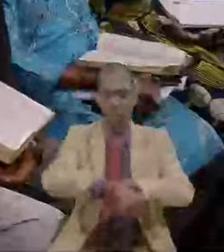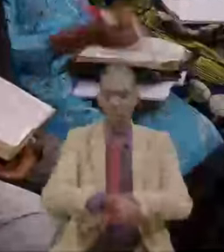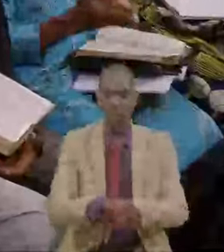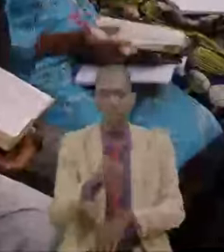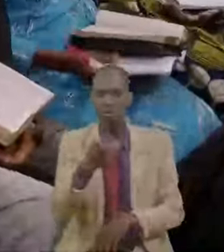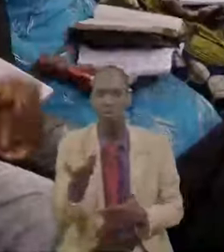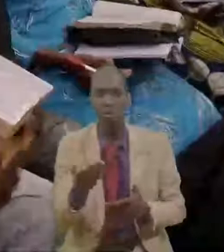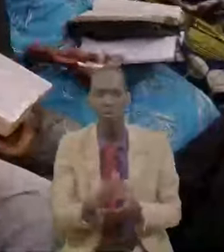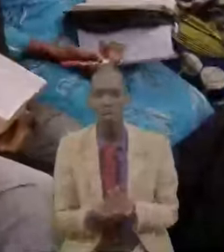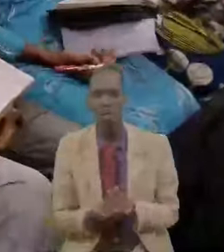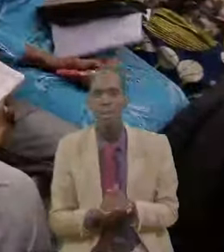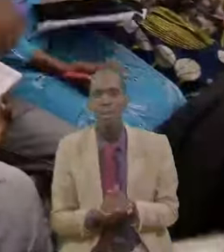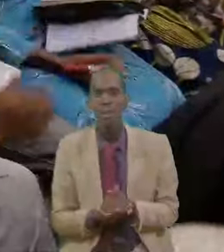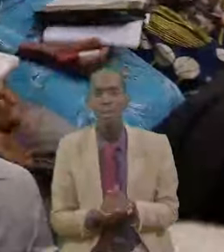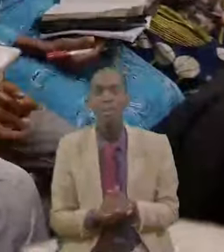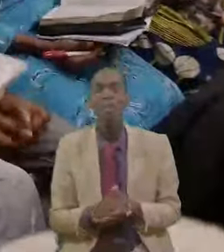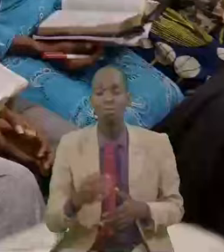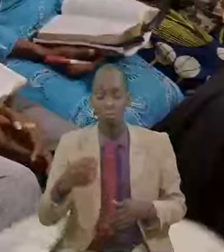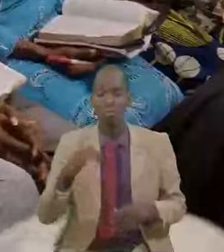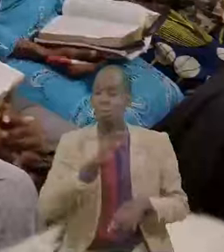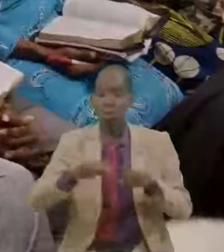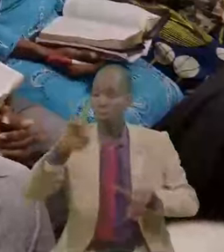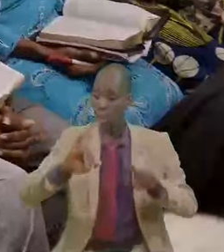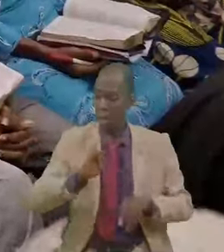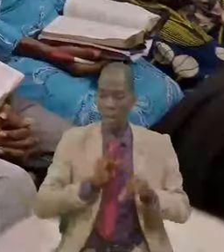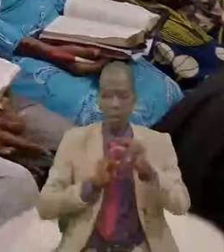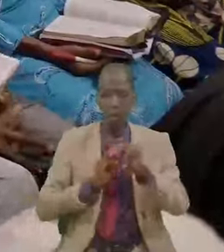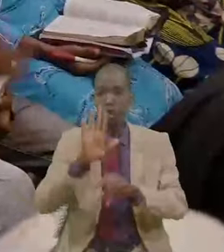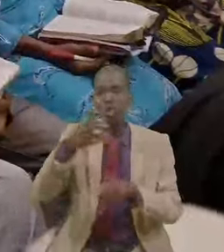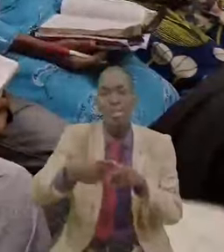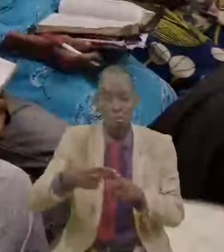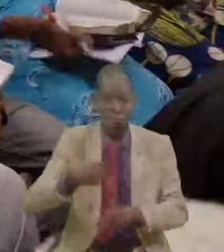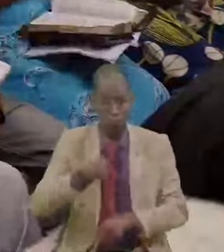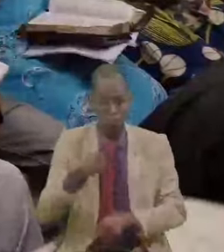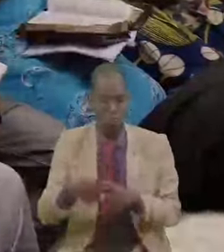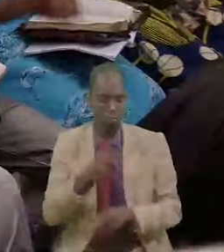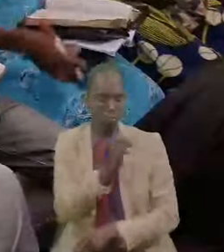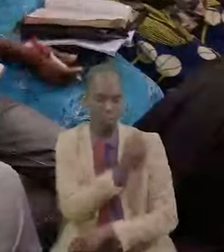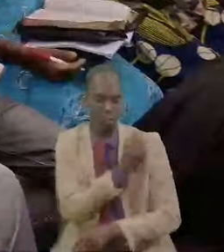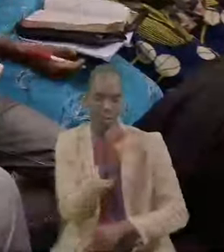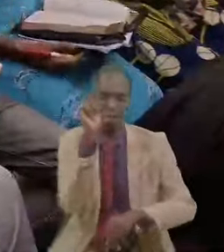fort. Pas moi, votre nom. Daniel plus fort.